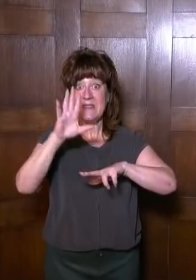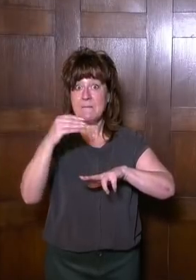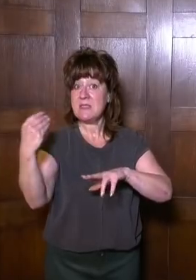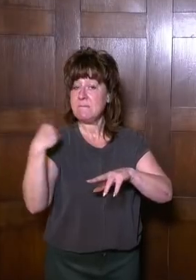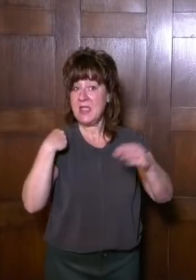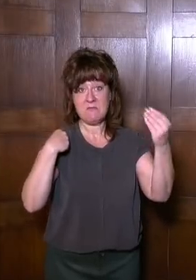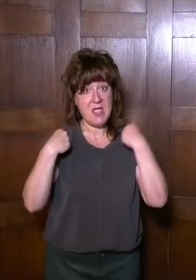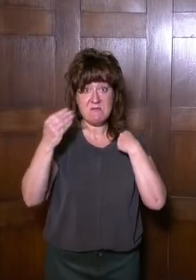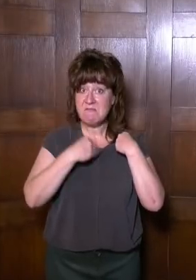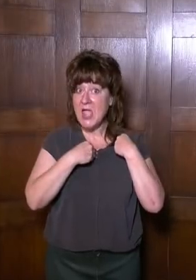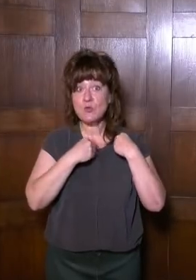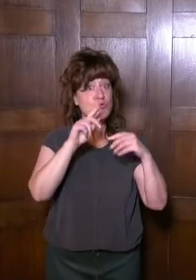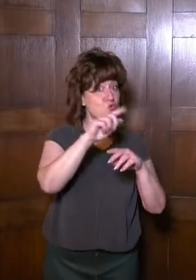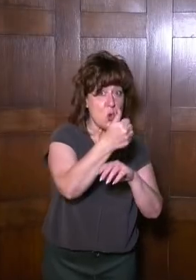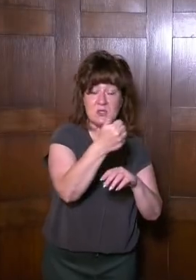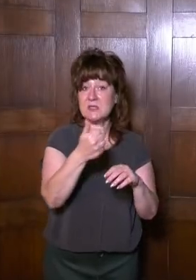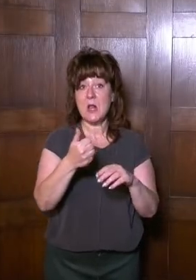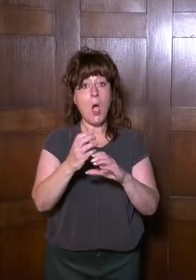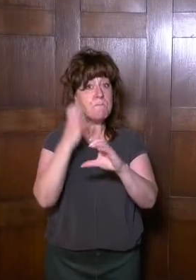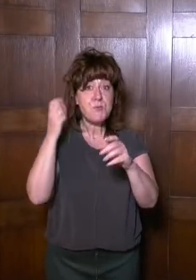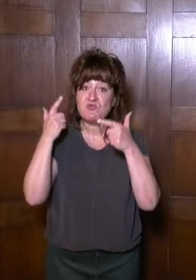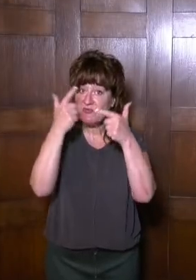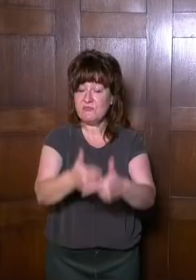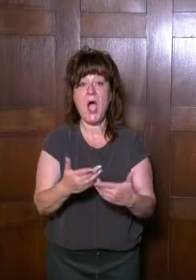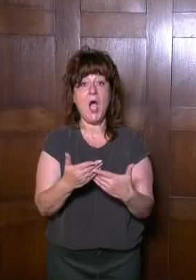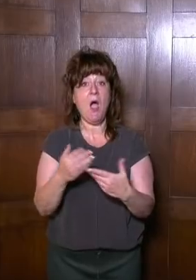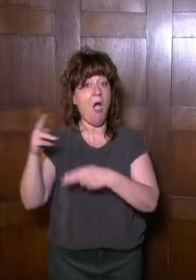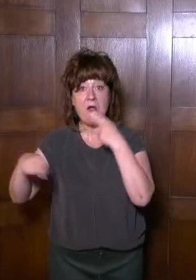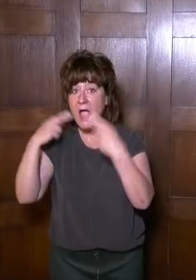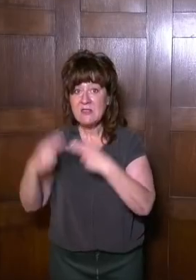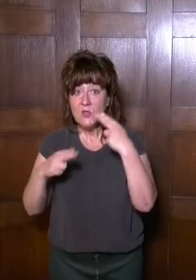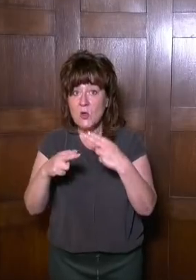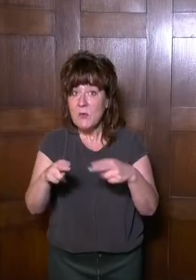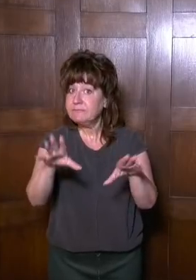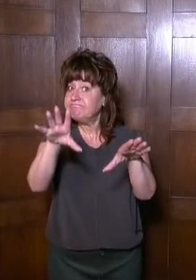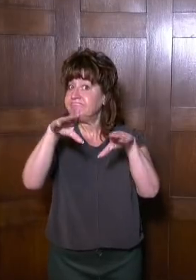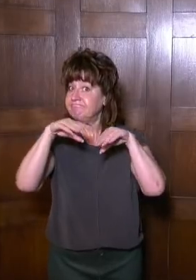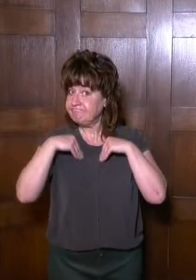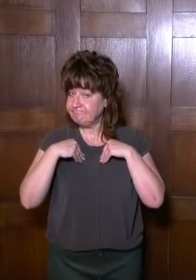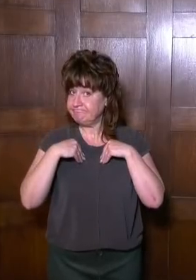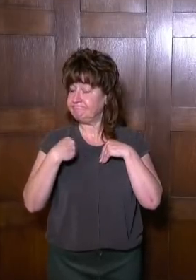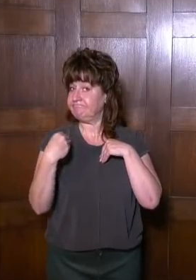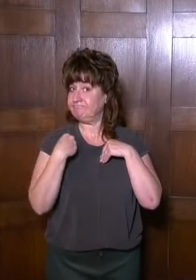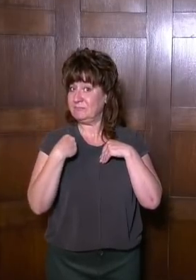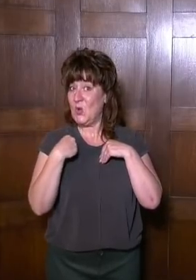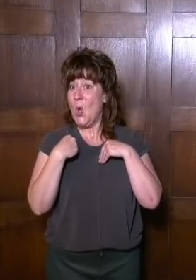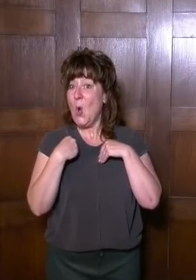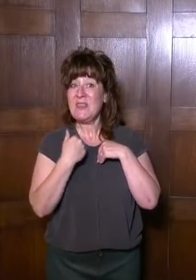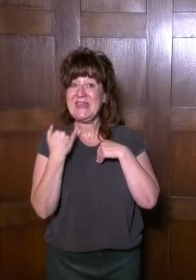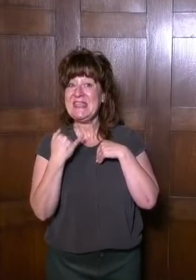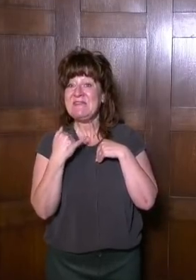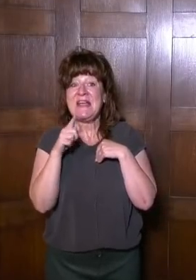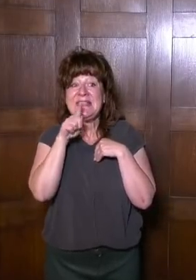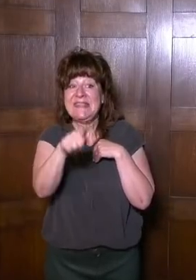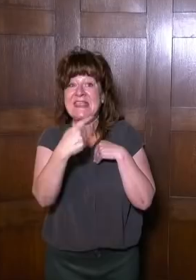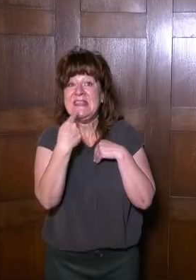der Künstler, der Busfahrer, der Gastronomen gehört werden und dann nicht eins zu eins gemacht wird, was da gesagt wurde, aber